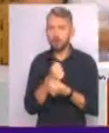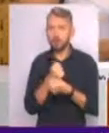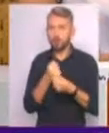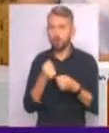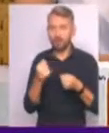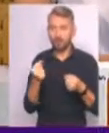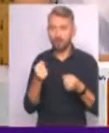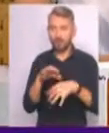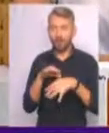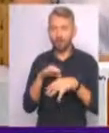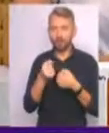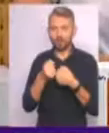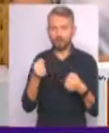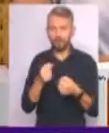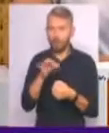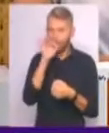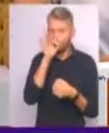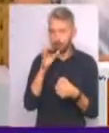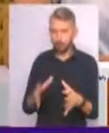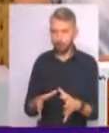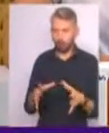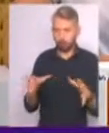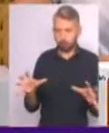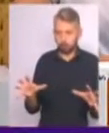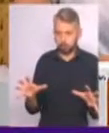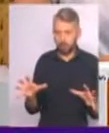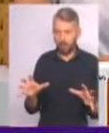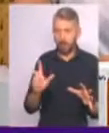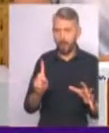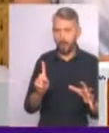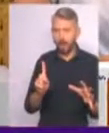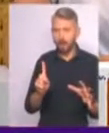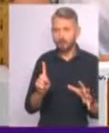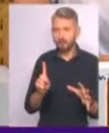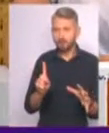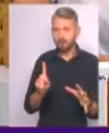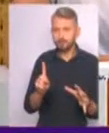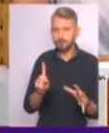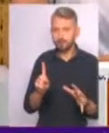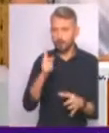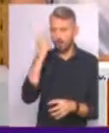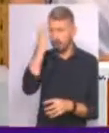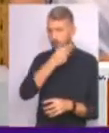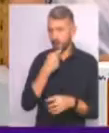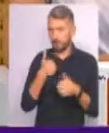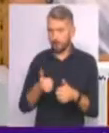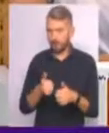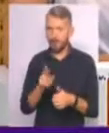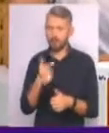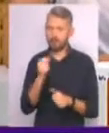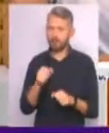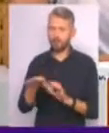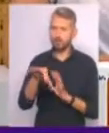поправляються, да, попа стає більшою, але абсолютно розправляється обличчя. Як можна вибрати для себе